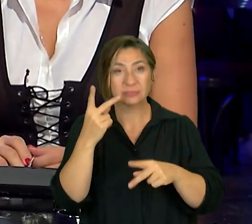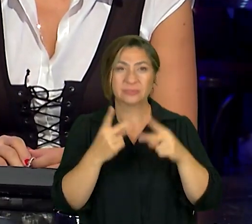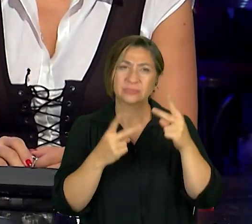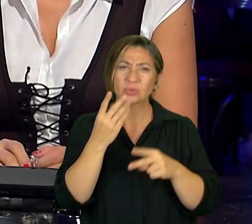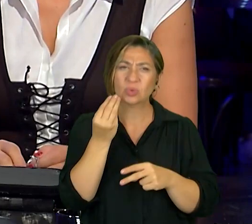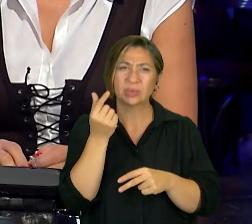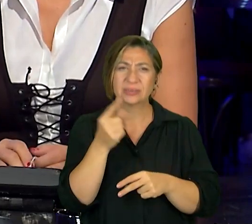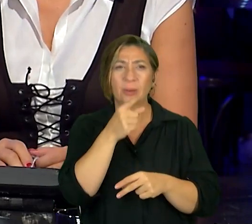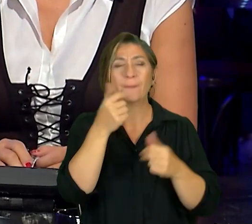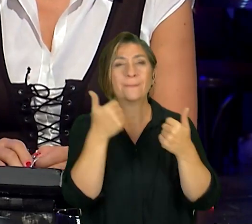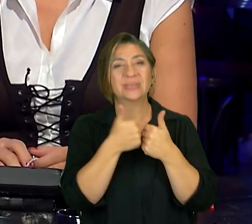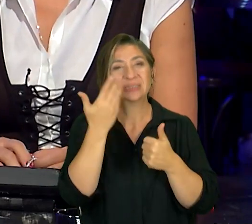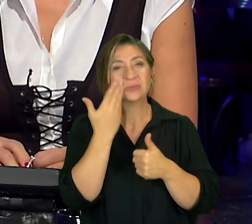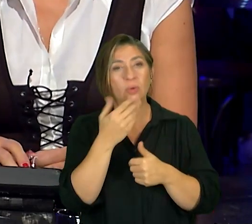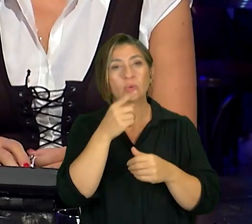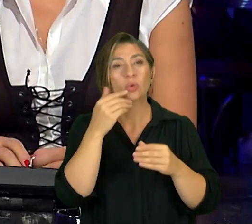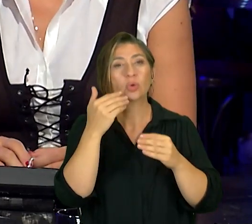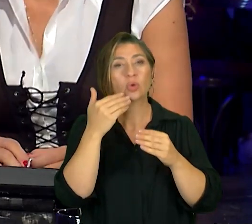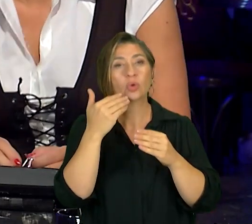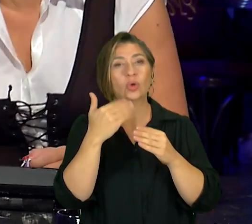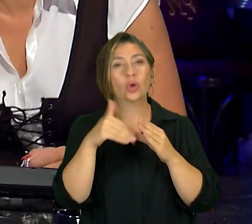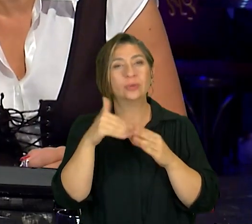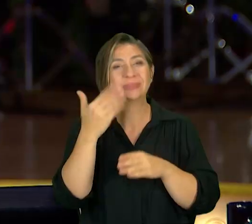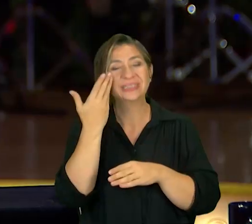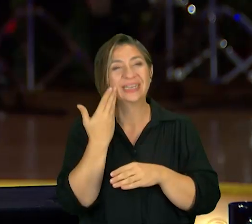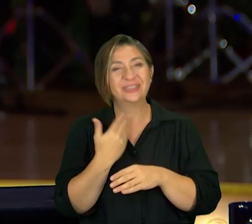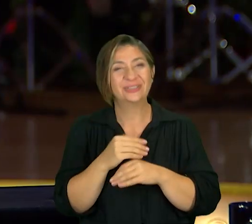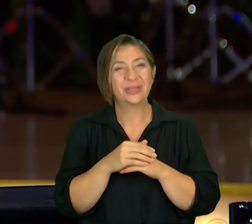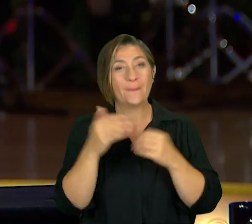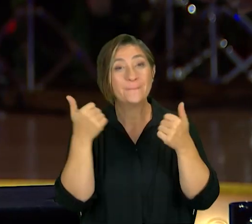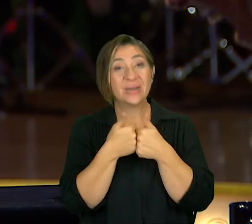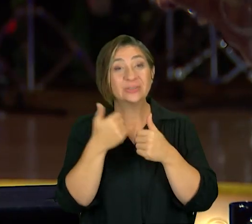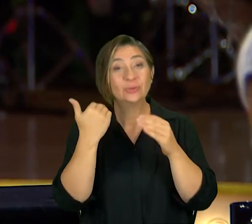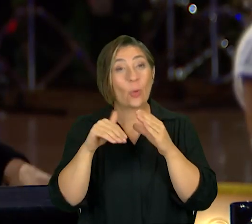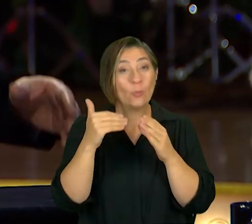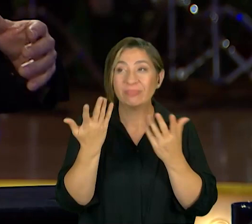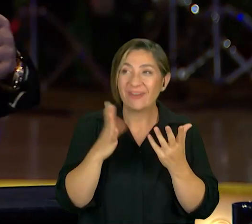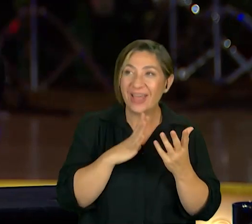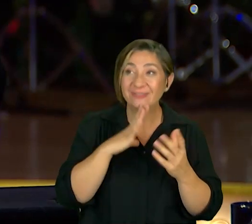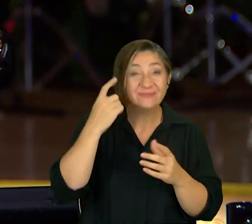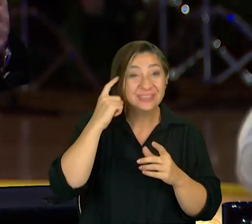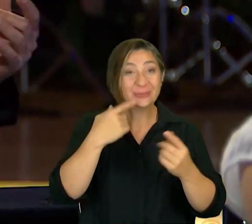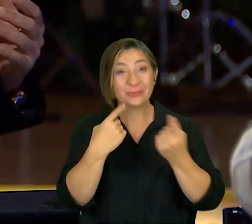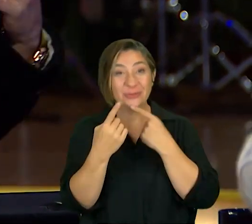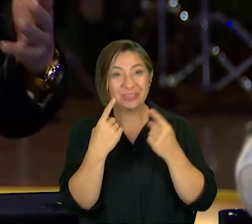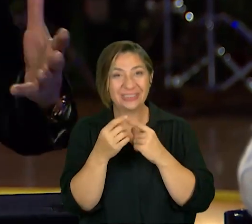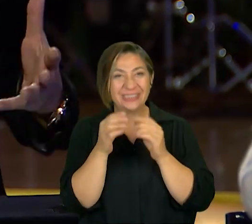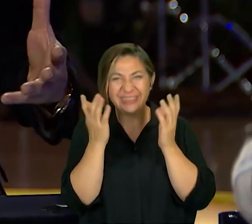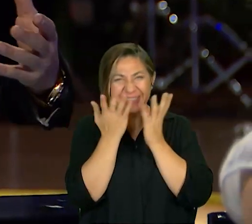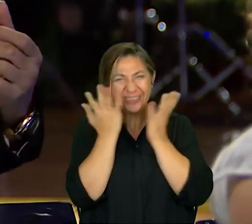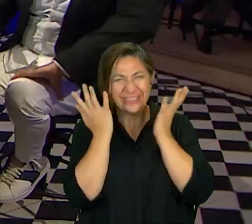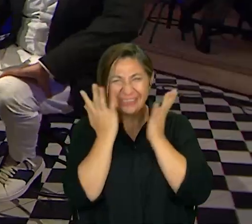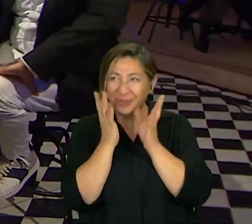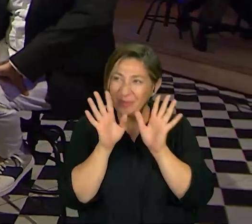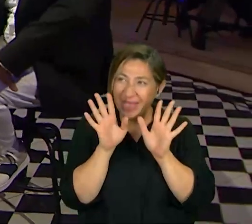çok az. Ya Metin maç seyrediyor. Genelde yorum seyrediyoruz akşamları. Evet maç yorumları. Evet. Nasıl ya? 30... Bir dakika, nasıl